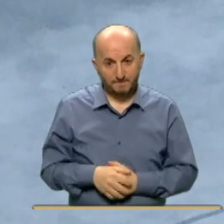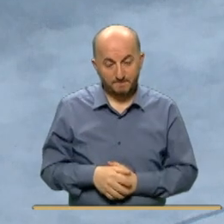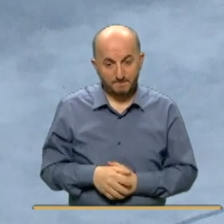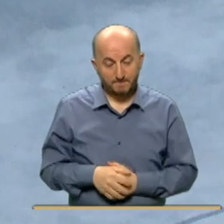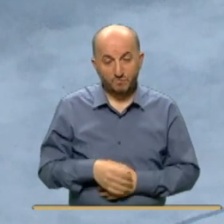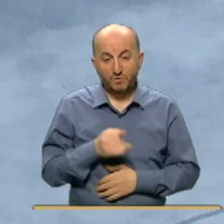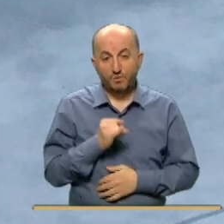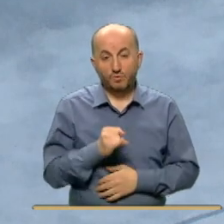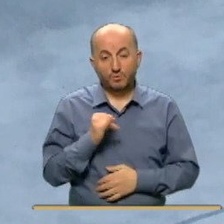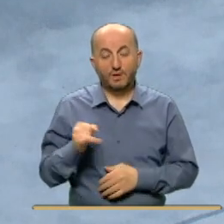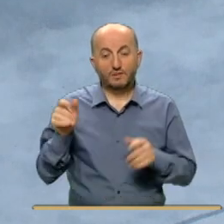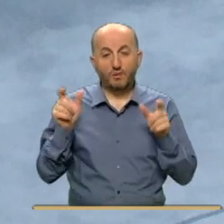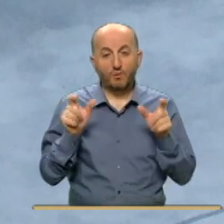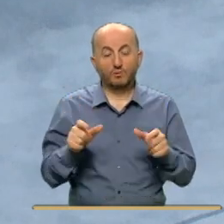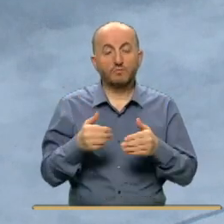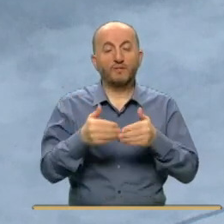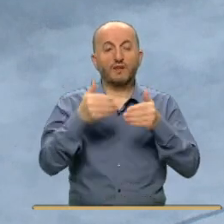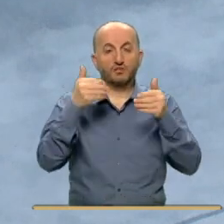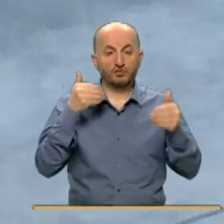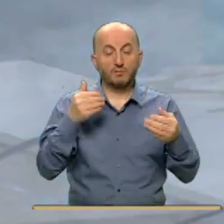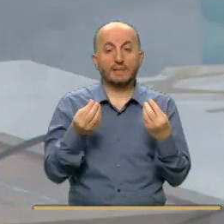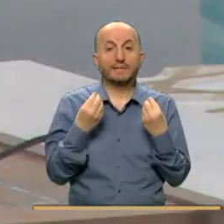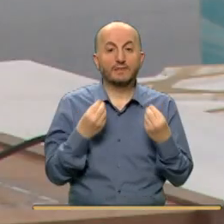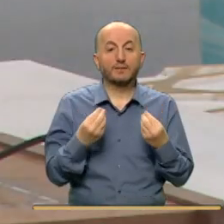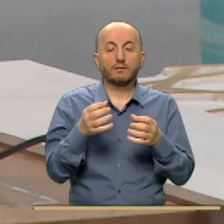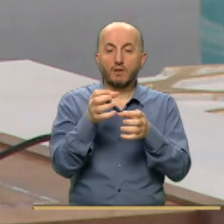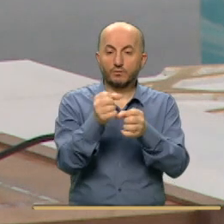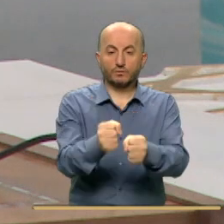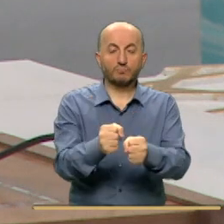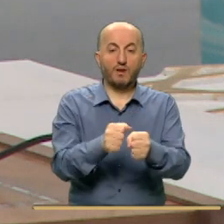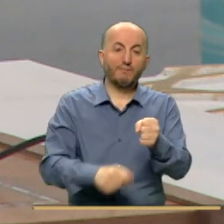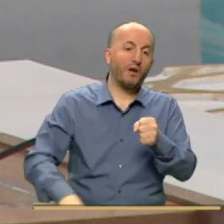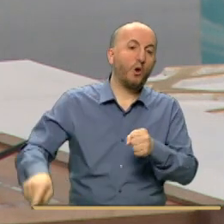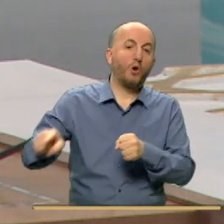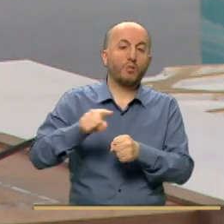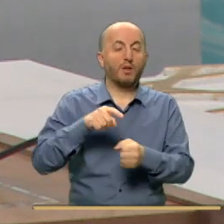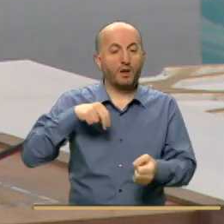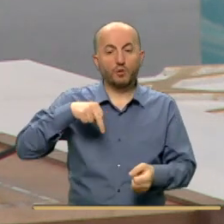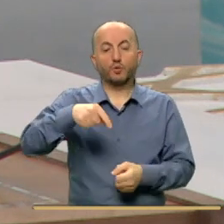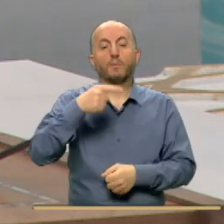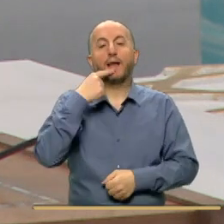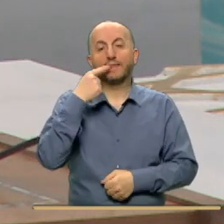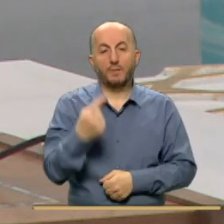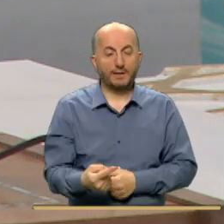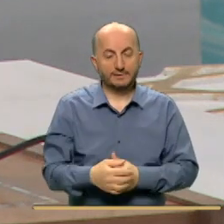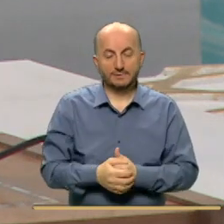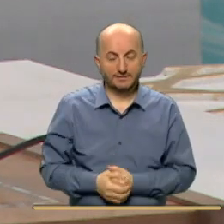Yani kötülüklerden korunmak ve kaçınmak, iyiliklere tutunmak ve onlarla yürümek demektir.